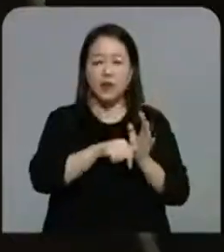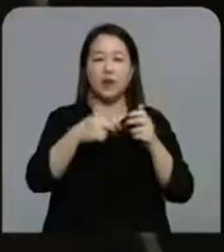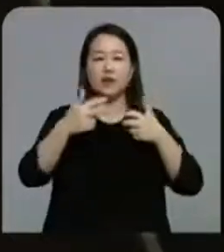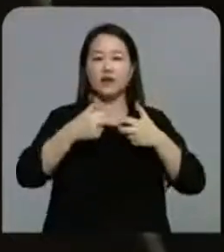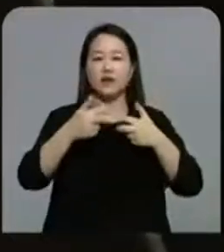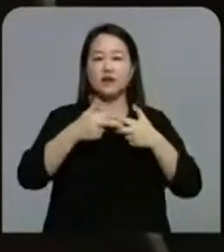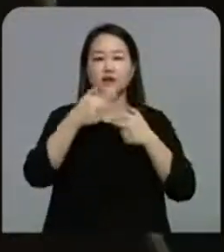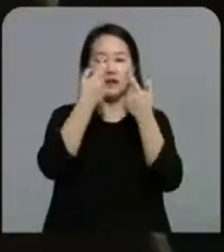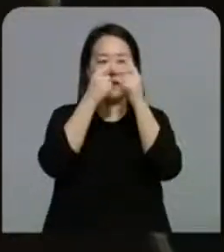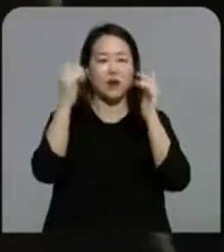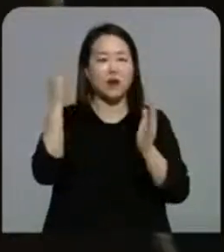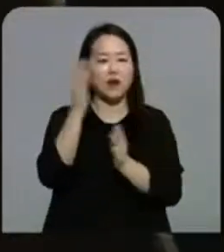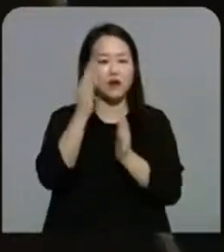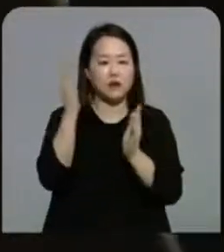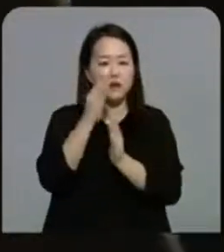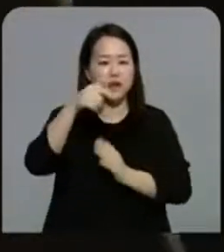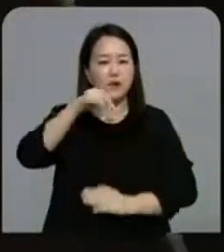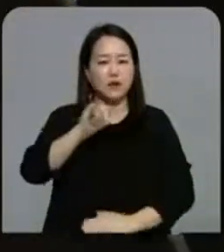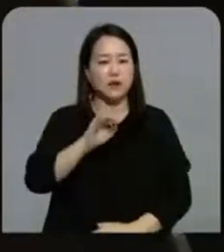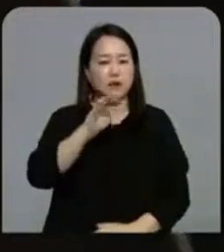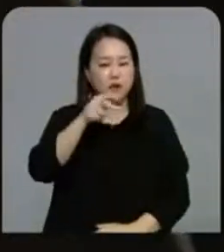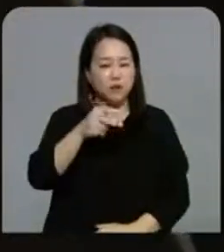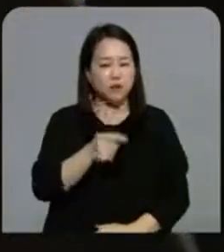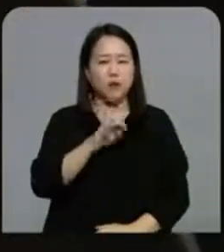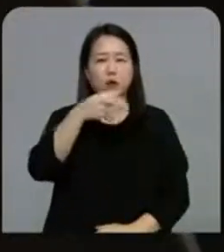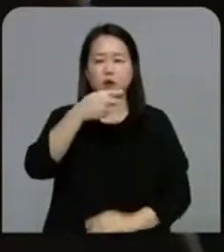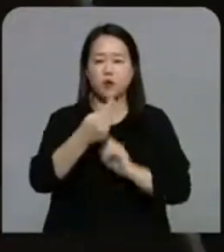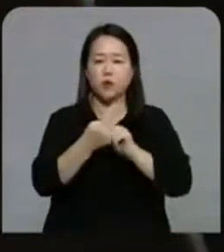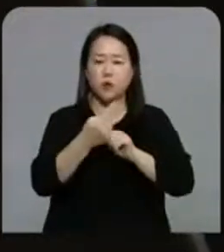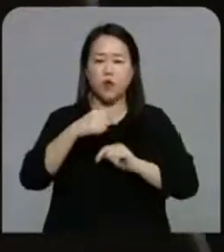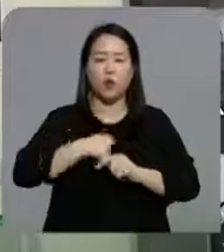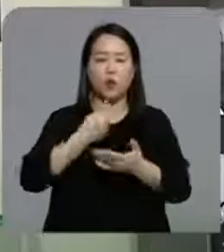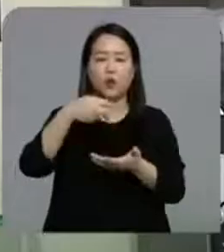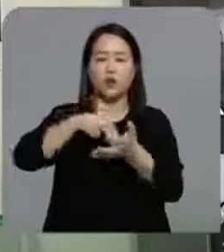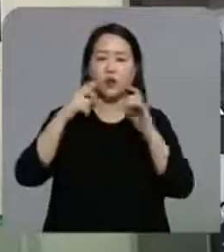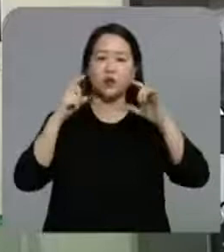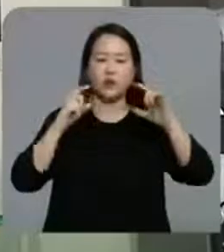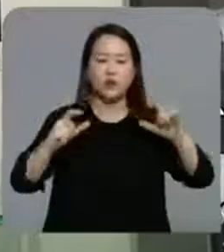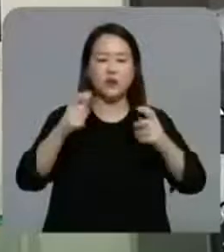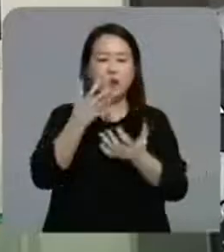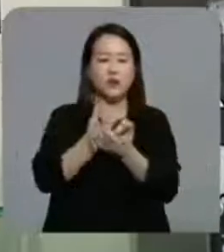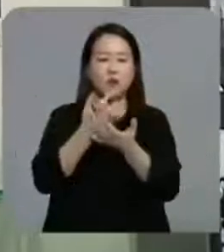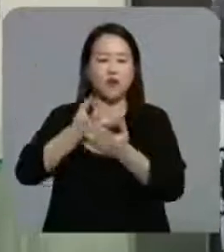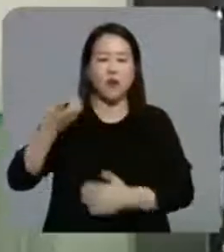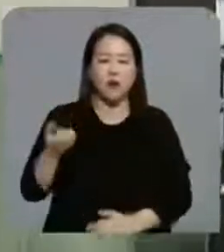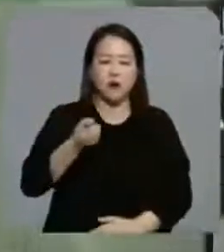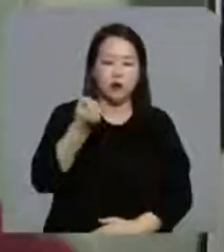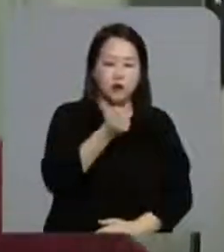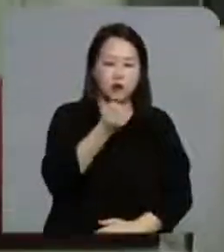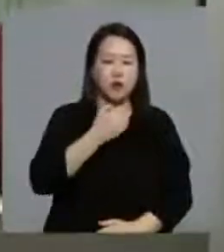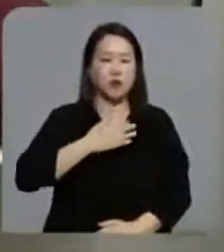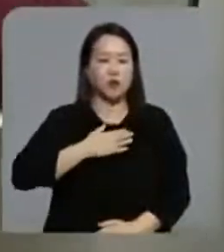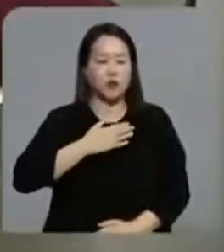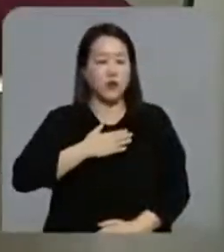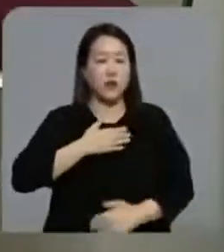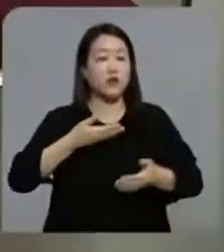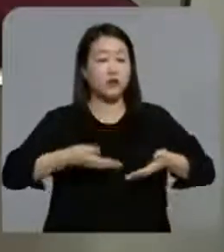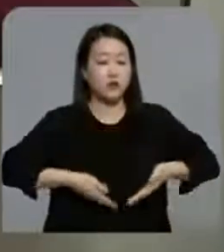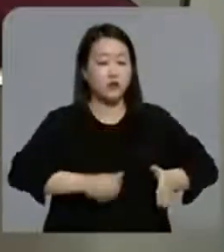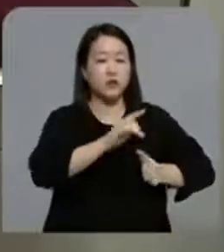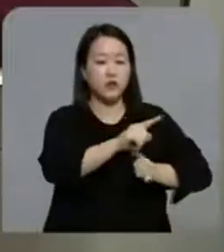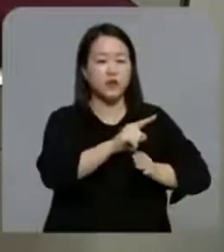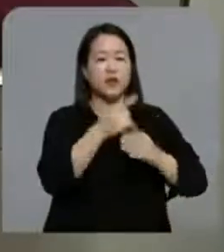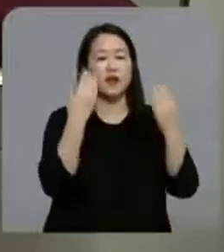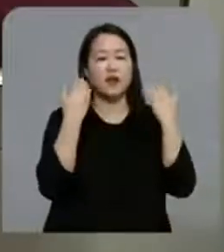민족 대표 33인 으 로부터 전달받은 독립선언서를 들고 모교인 군산 0명 학교를 찾았습니다